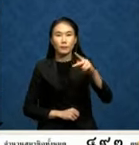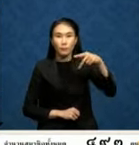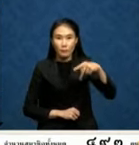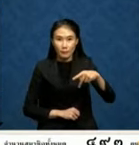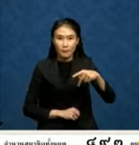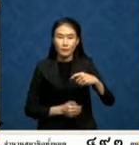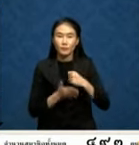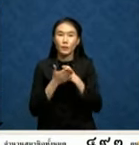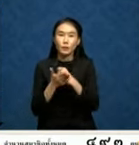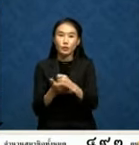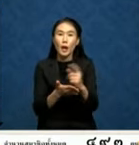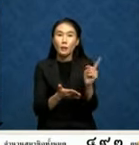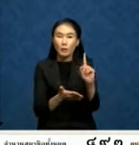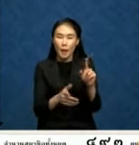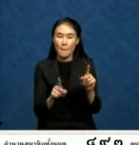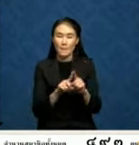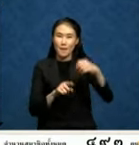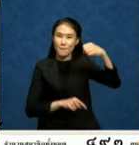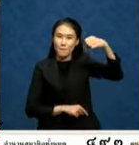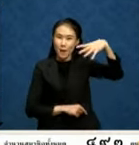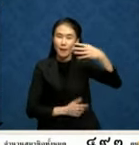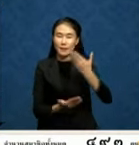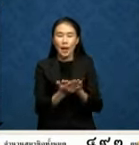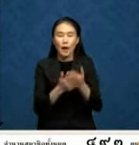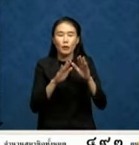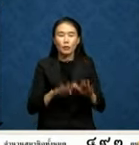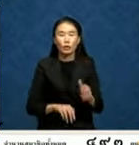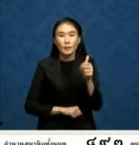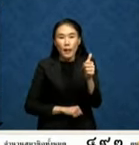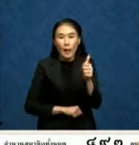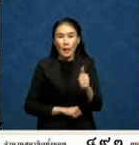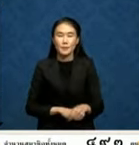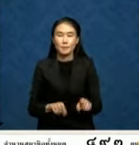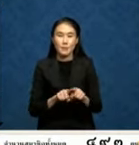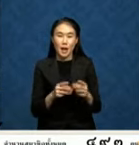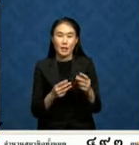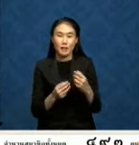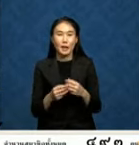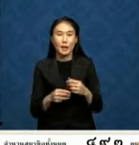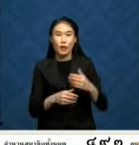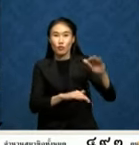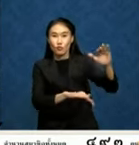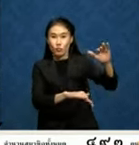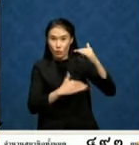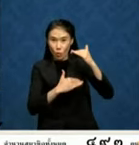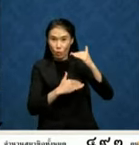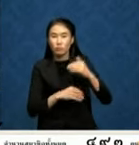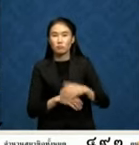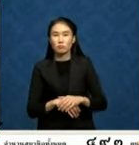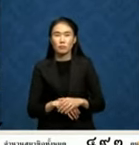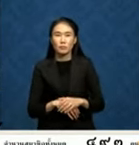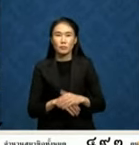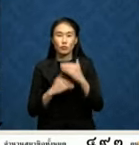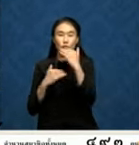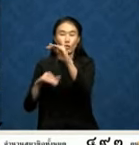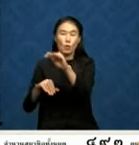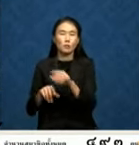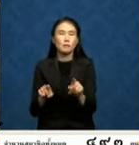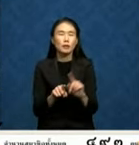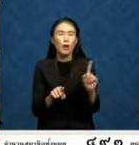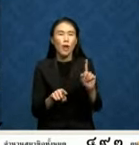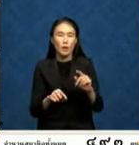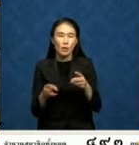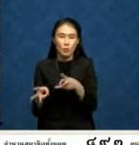พ.ยังช่วยลดภาระค่าไฟฟ้าโดยปรับอัตราค่าบริการขนส่งก๊าซธรรมชาติทางท่อผ่านระบบก๊าซธรรมชา